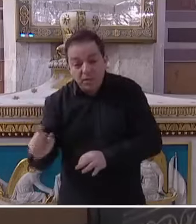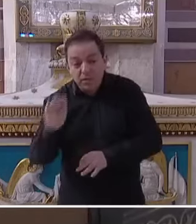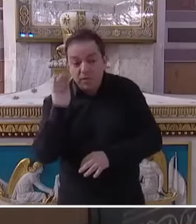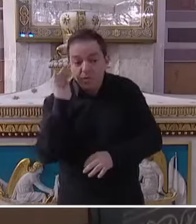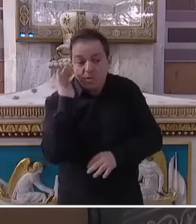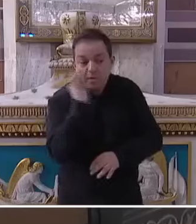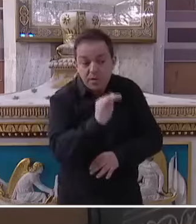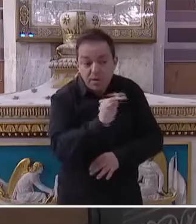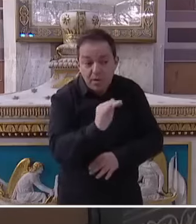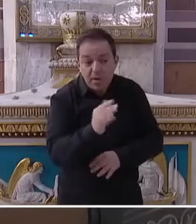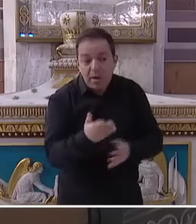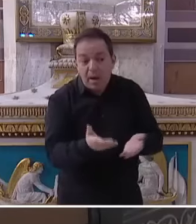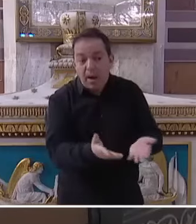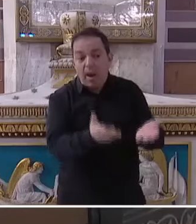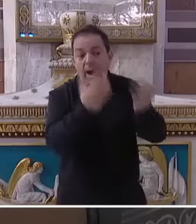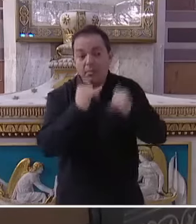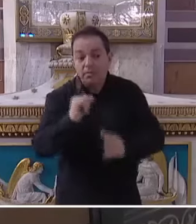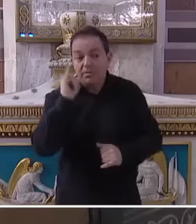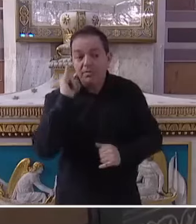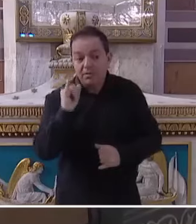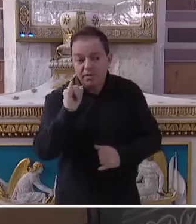«Πρώτου σε Φίλιππον φωνήσε,